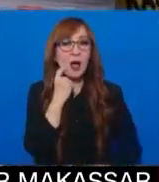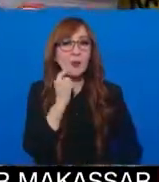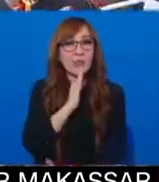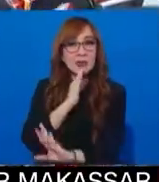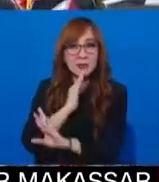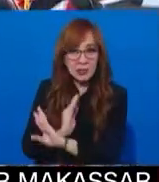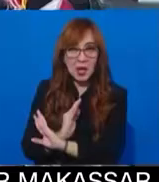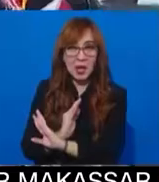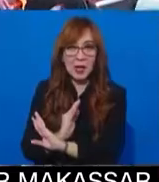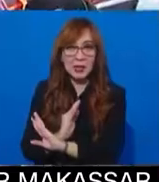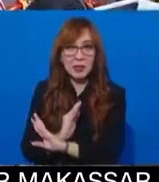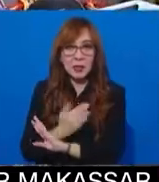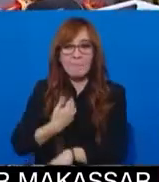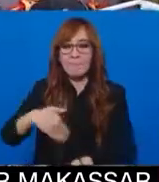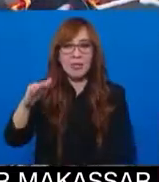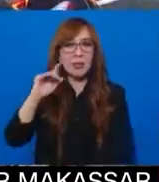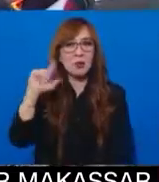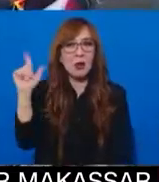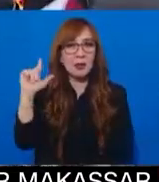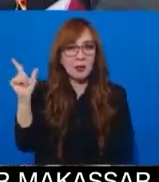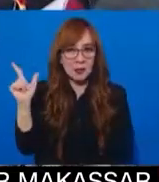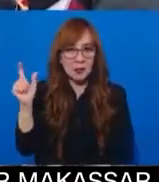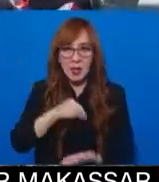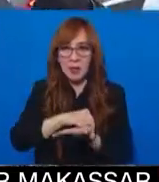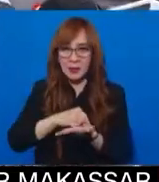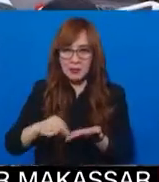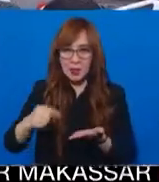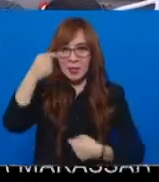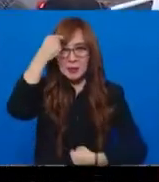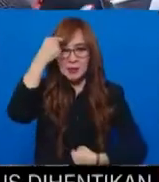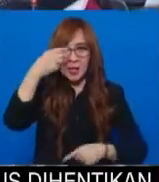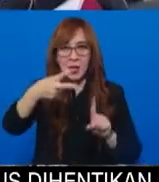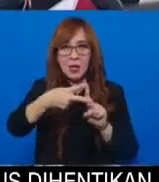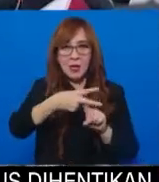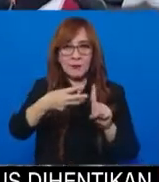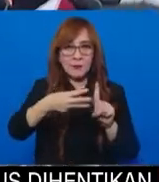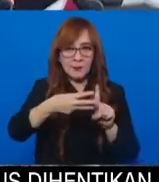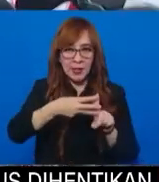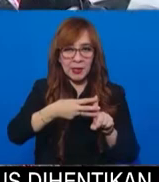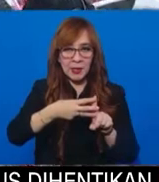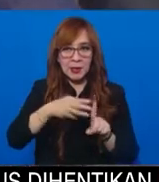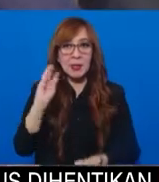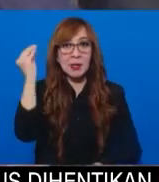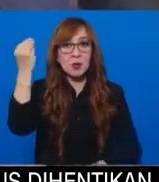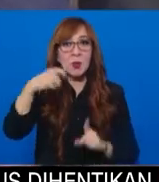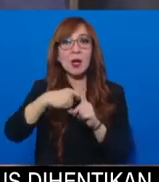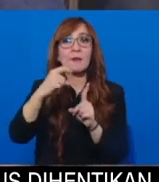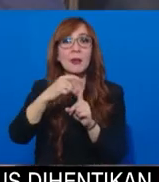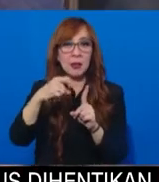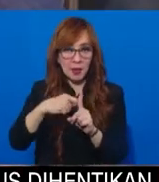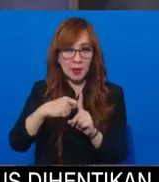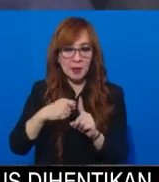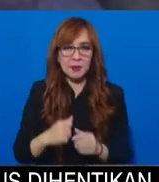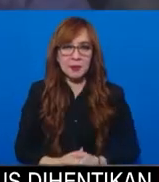pencegahan ke luar negeri atas nama tersangka FB selaku Ketua KPK RI. Di